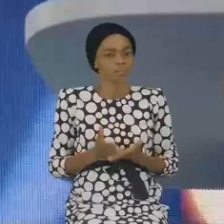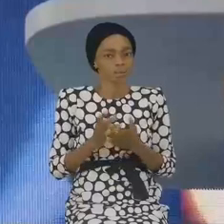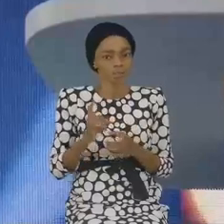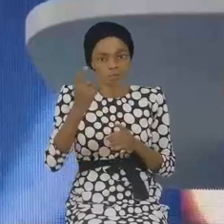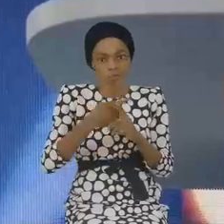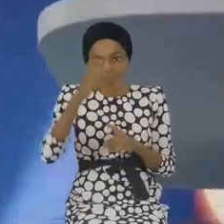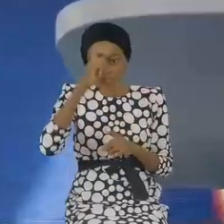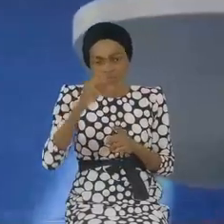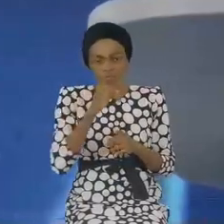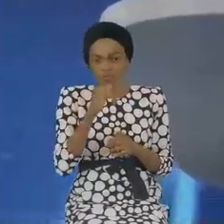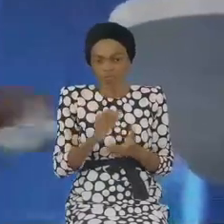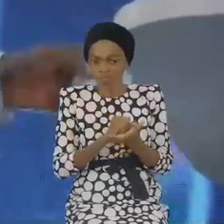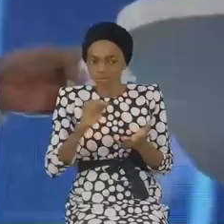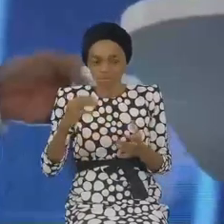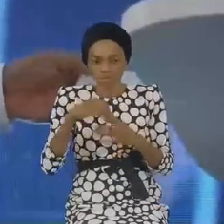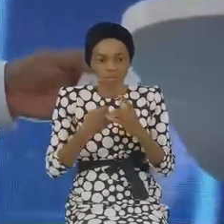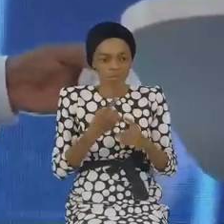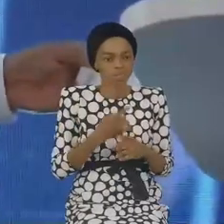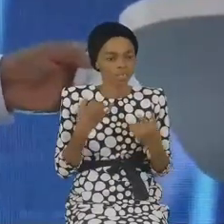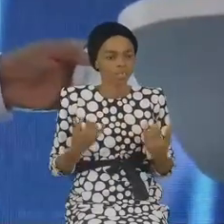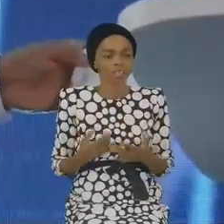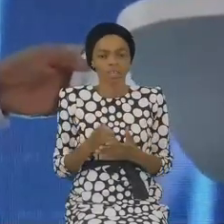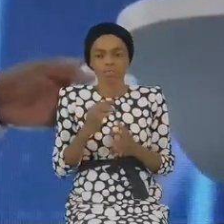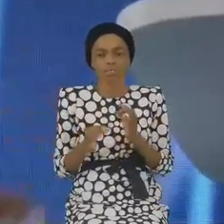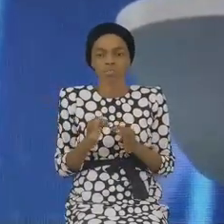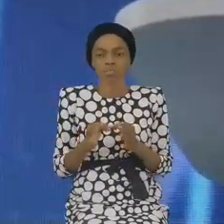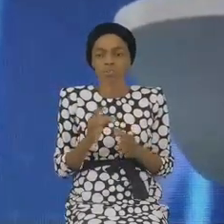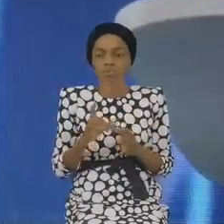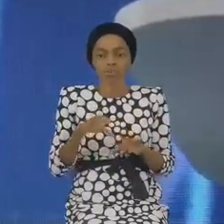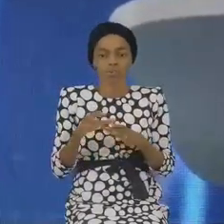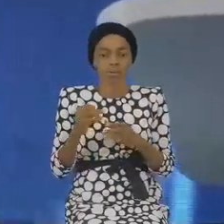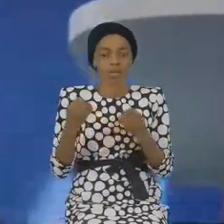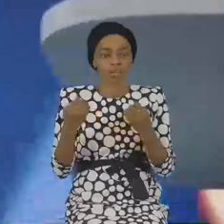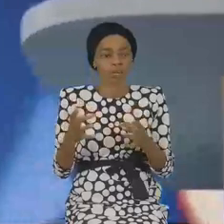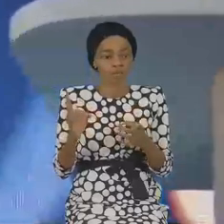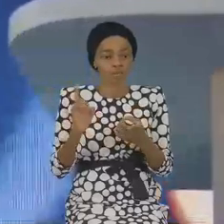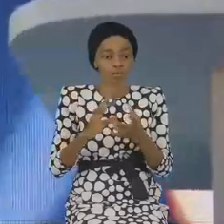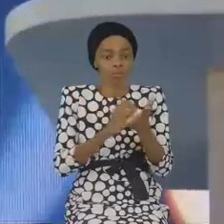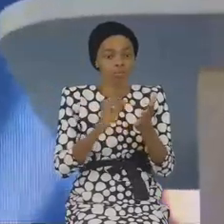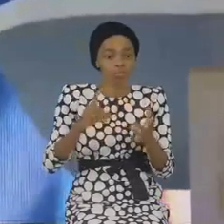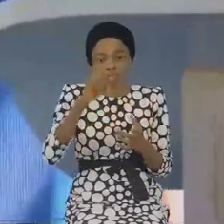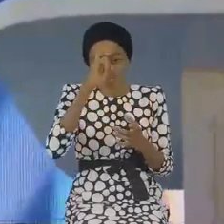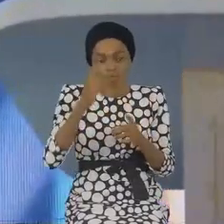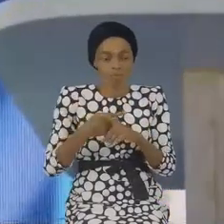pas agi assez en eux pour les détacher de la convoitise d'Égypte.